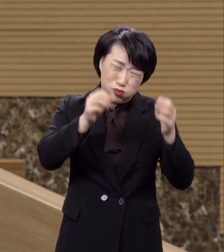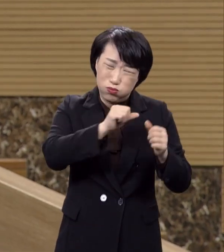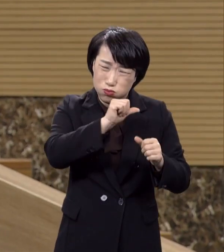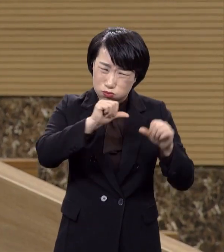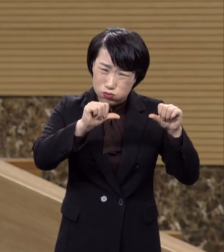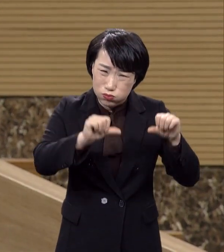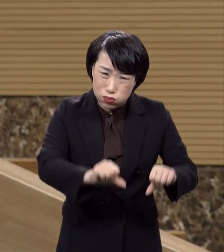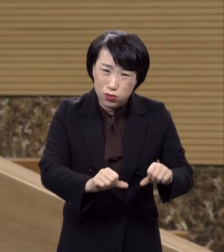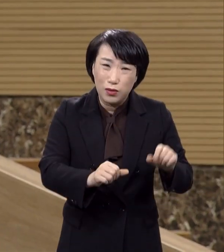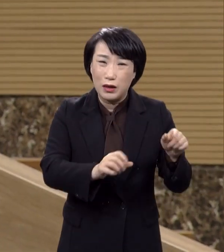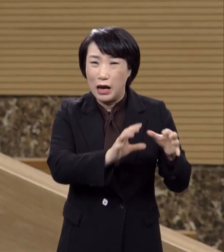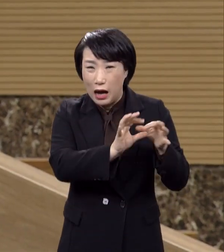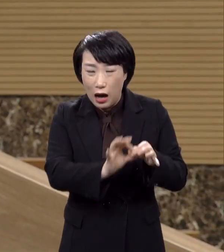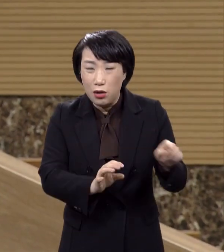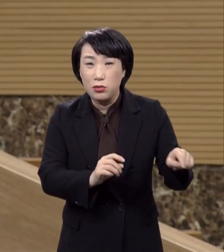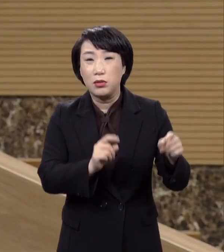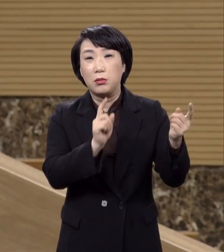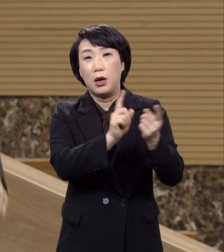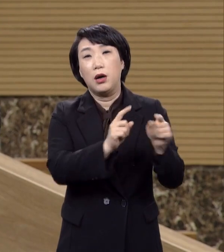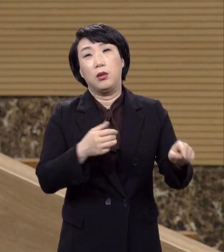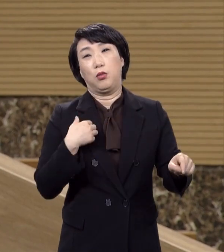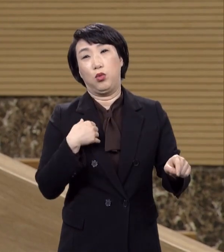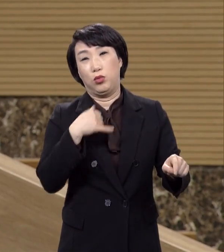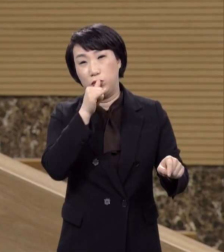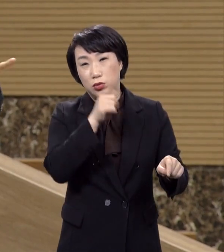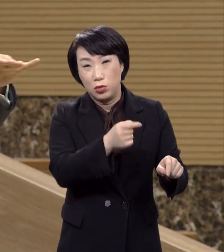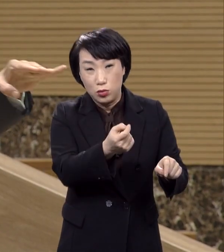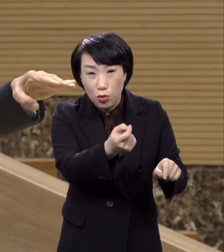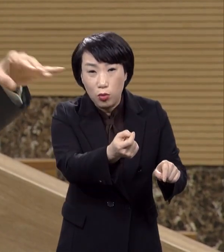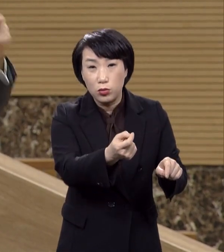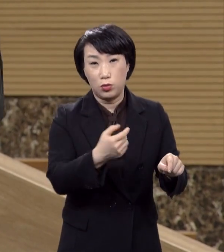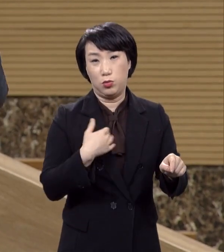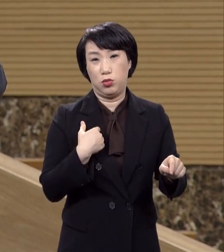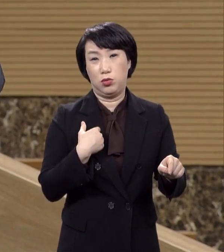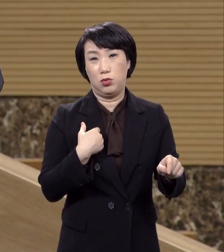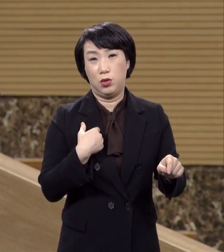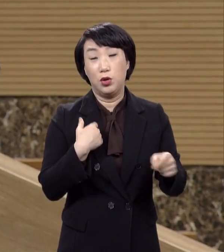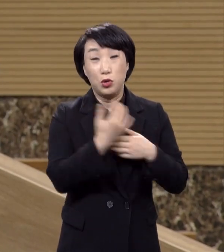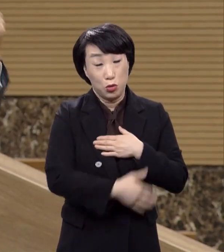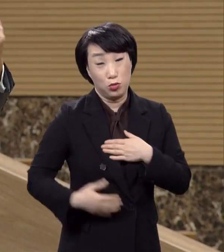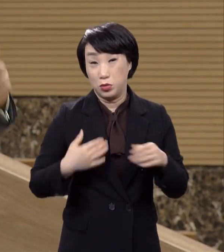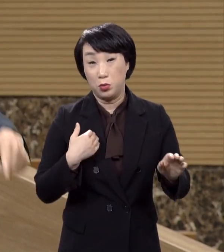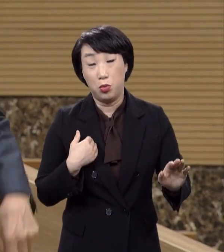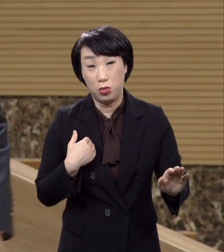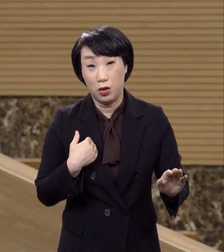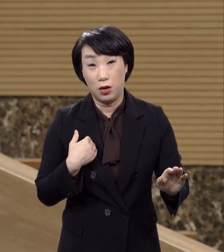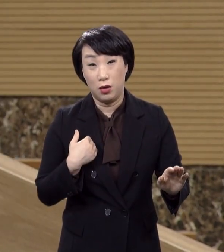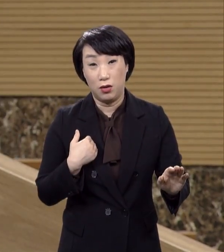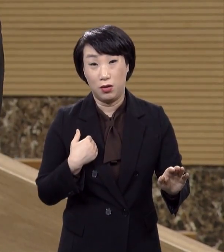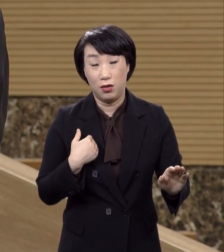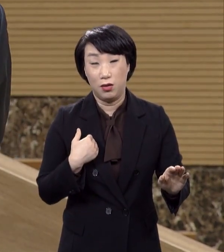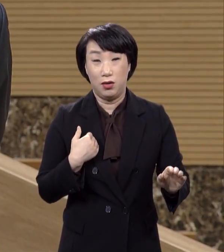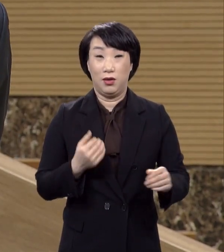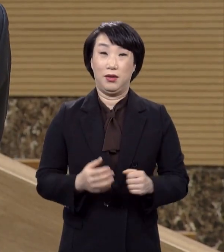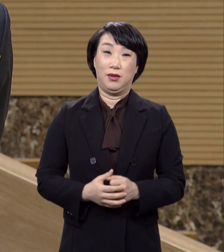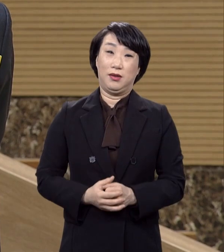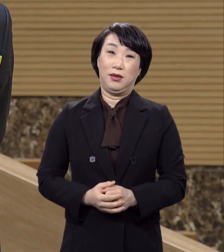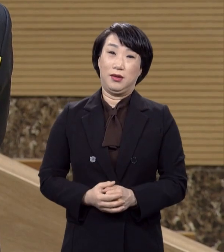저주의 파탄을 일으킨다는 사실을 전혀 육신은 미련해서 모르기